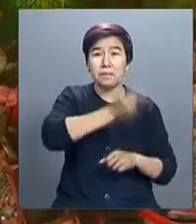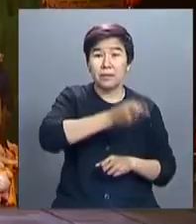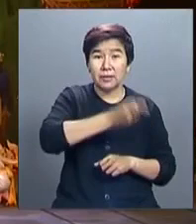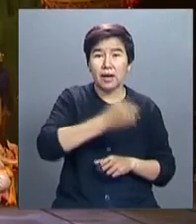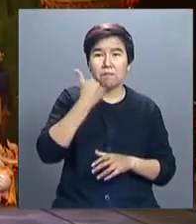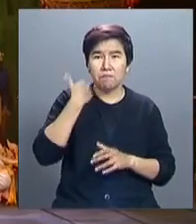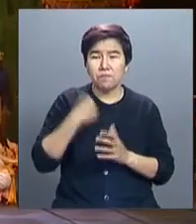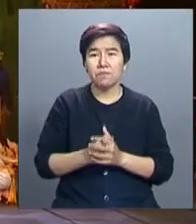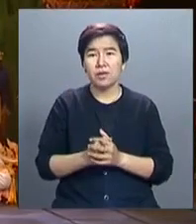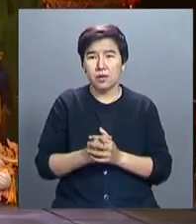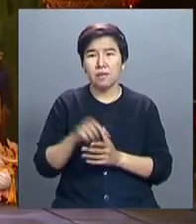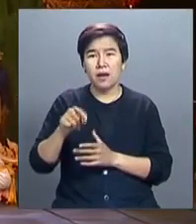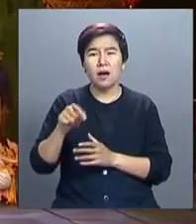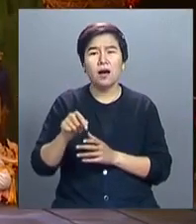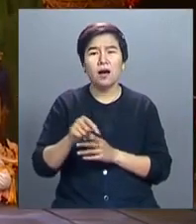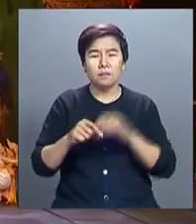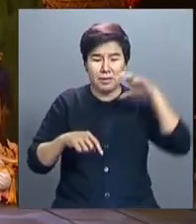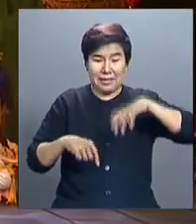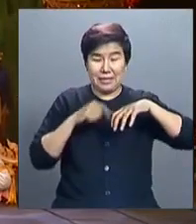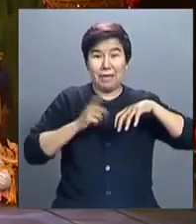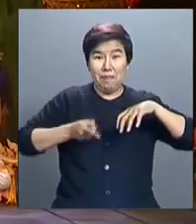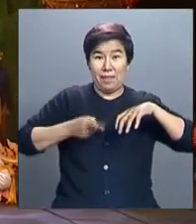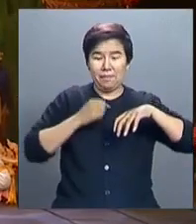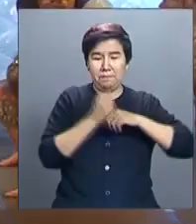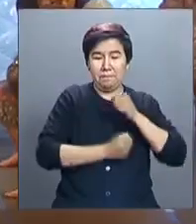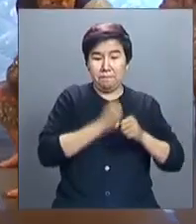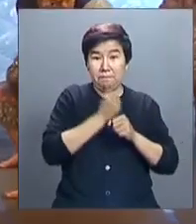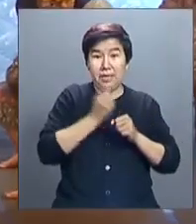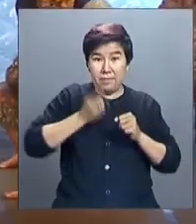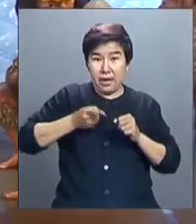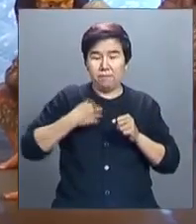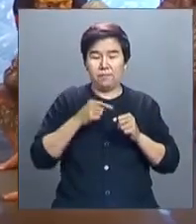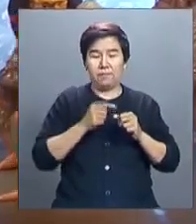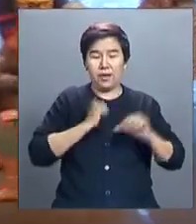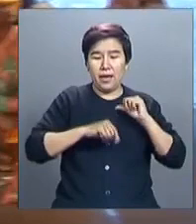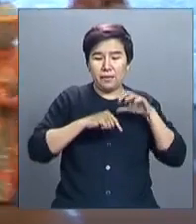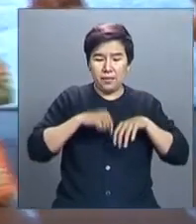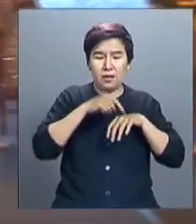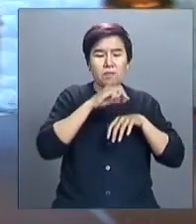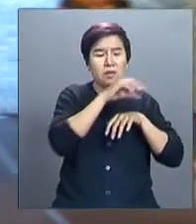ำคัญเพื่อให้นักเรียนของสถาบันได้ใช้วิชาสู่การแสดงบนเวทีจริง